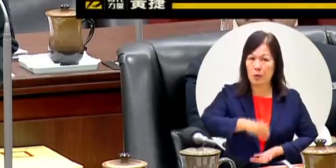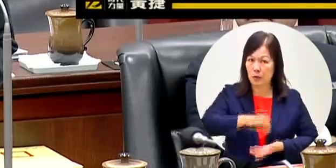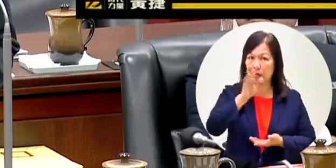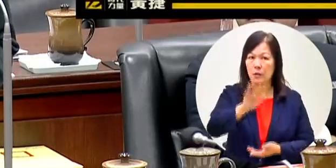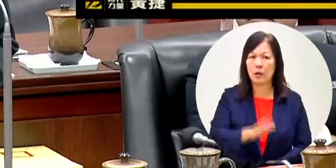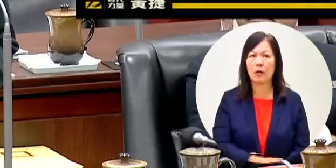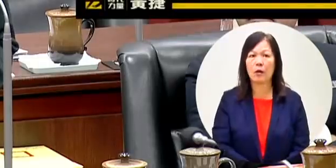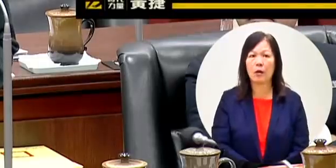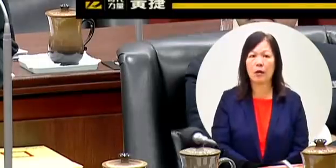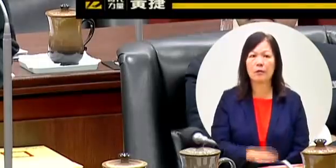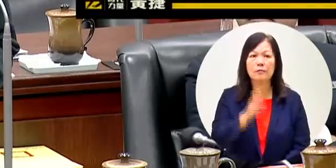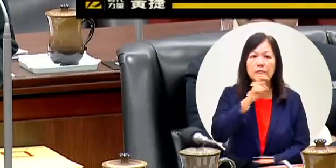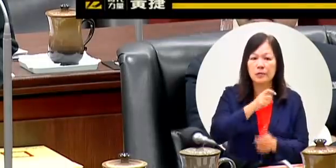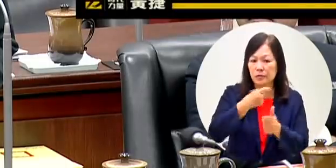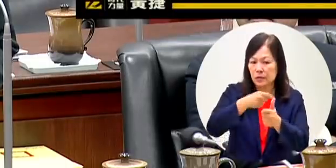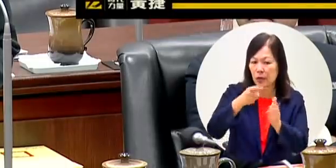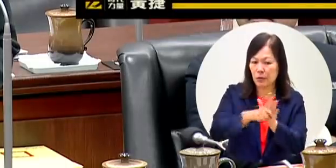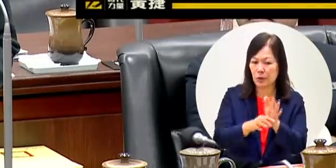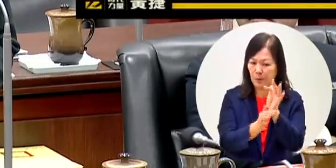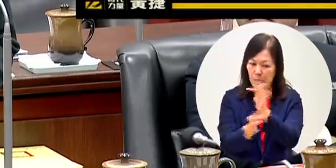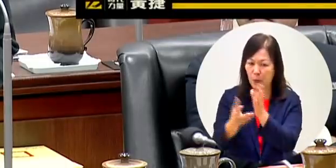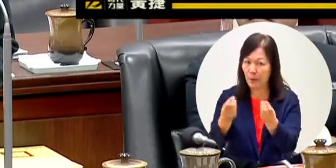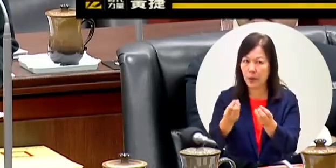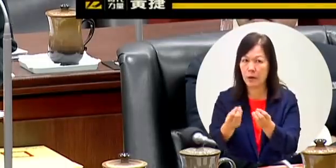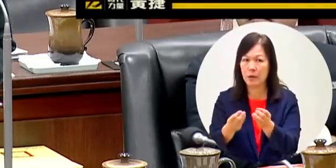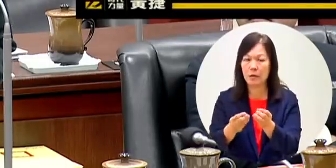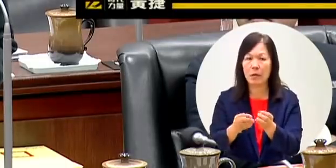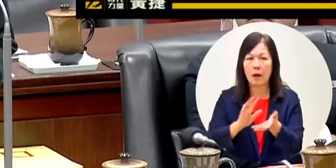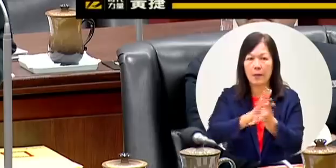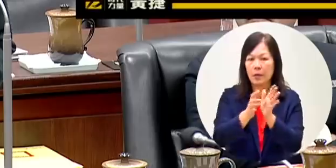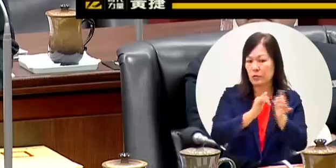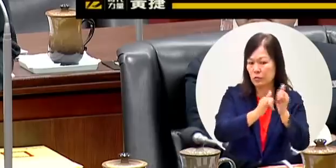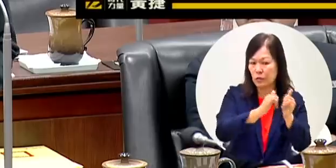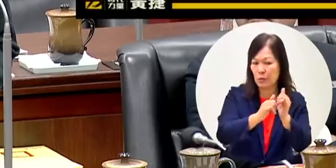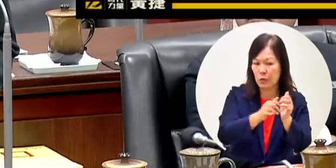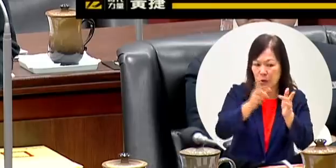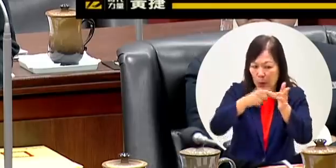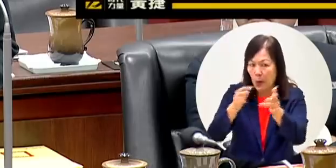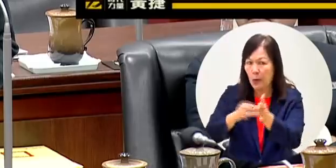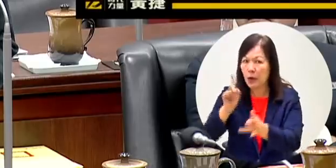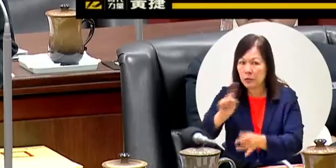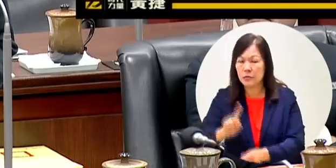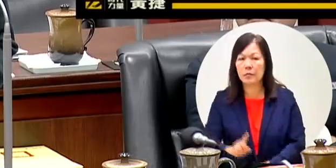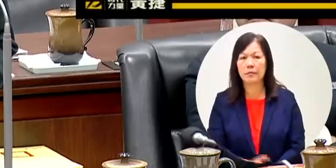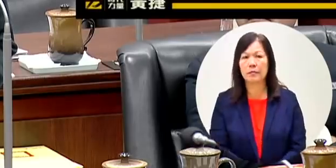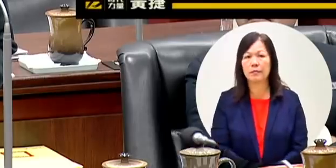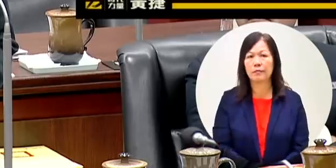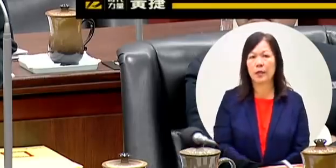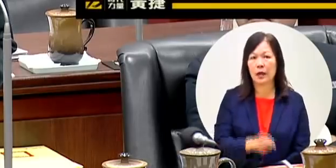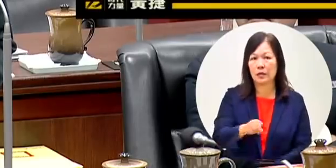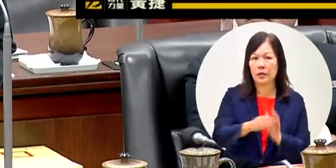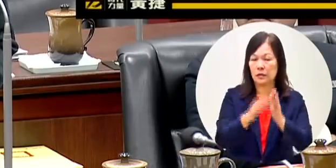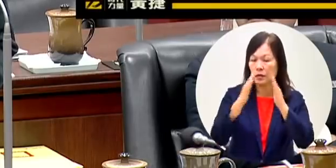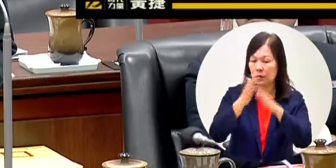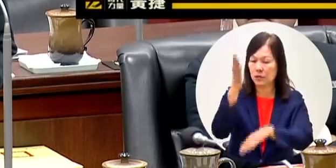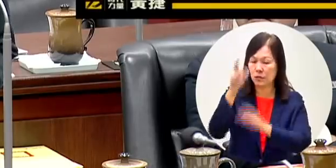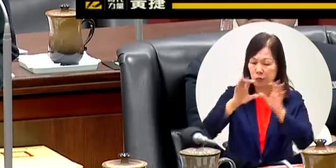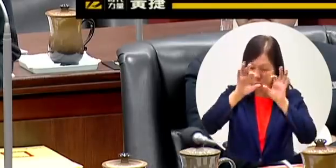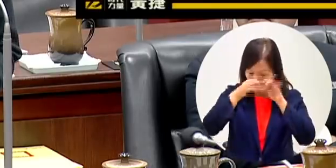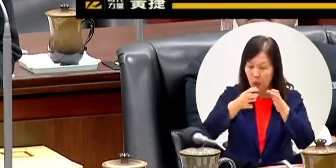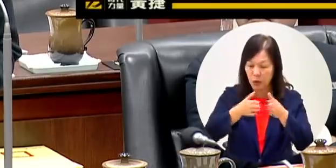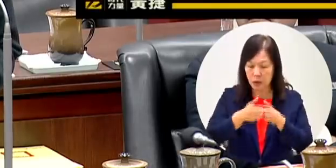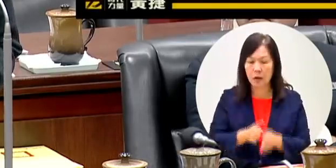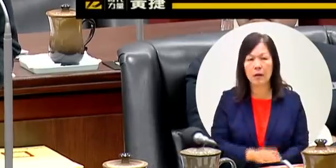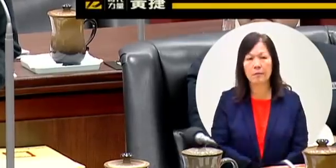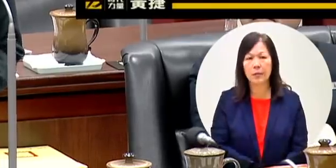善，造成怎么样的社会的漏洞，这其实都是市政府应该要去检讨的，而不是说太开放，然后我们就不